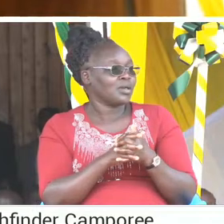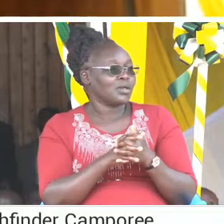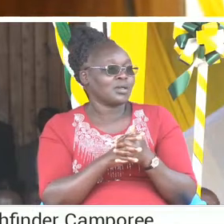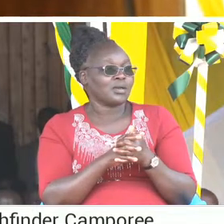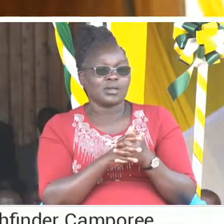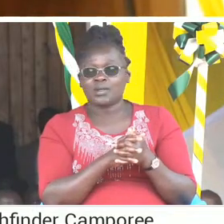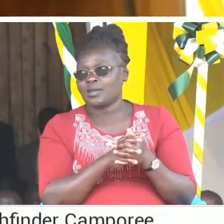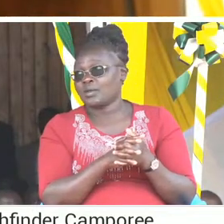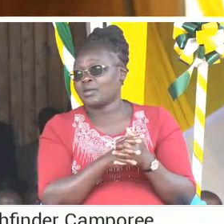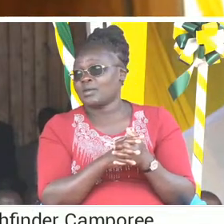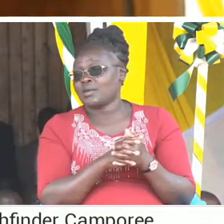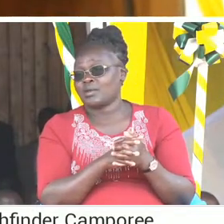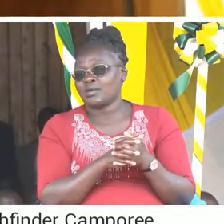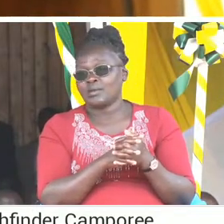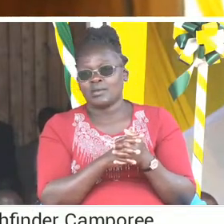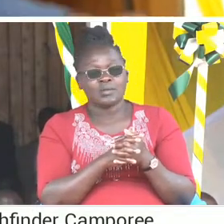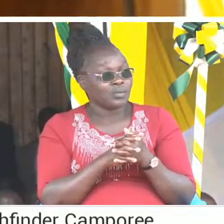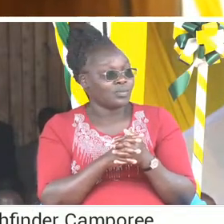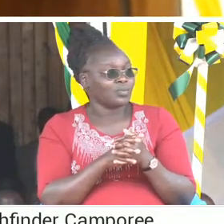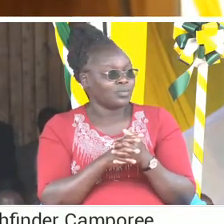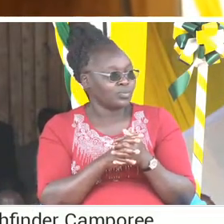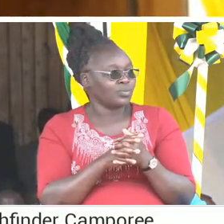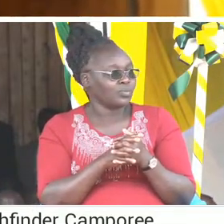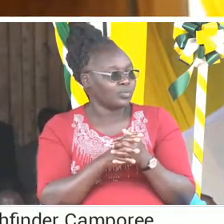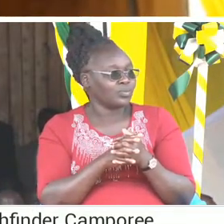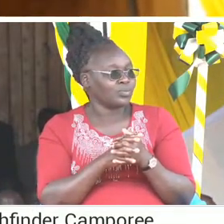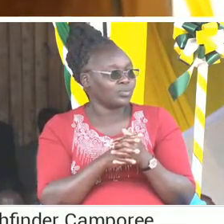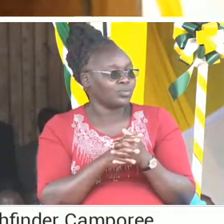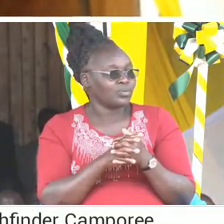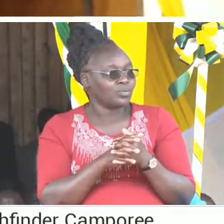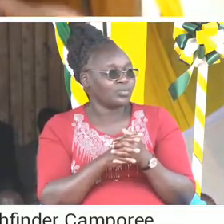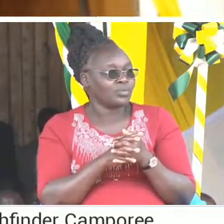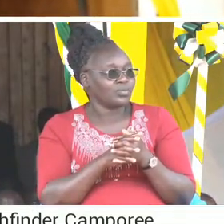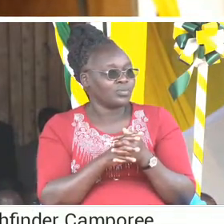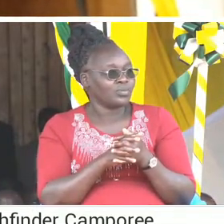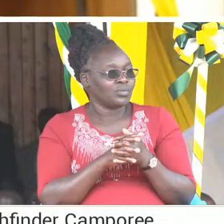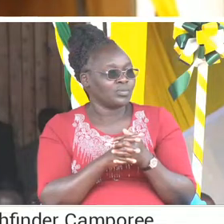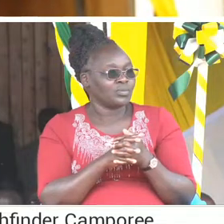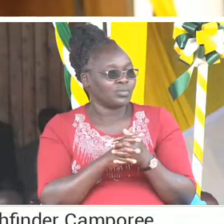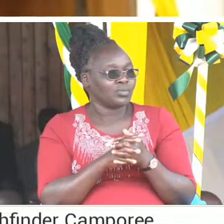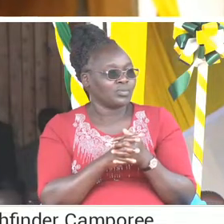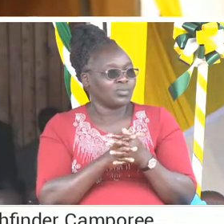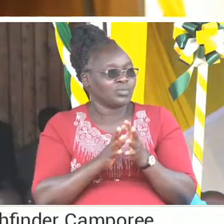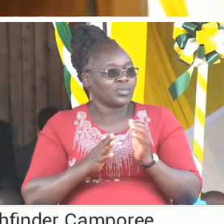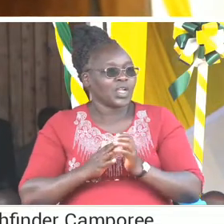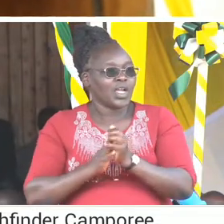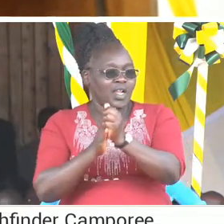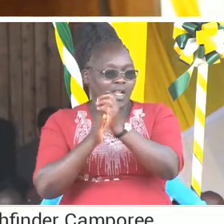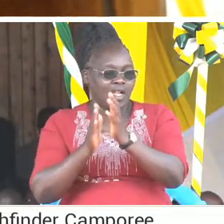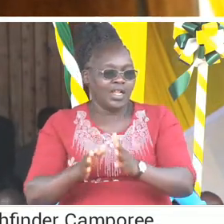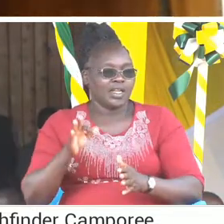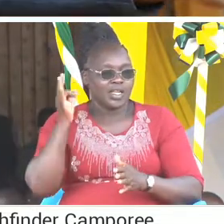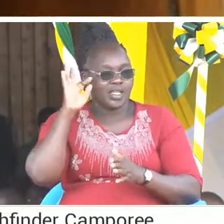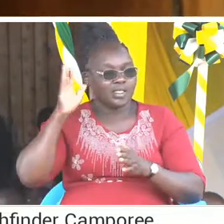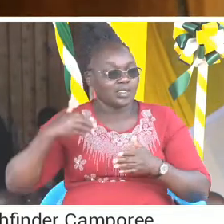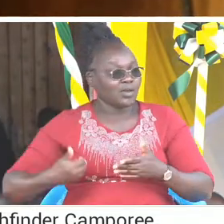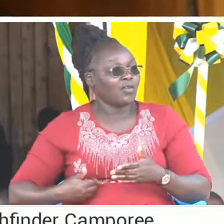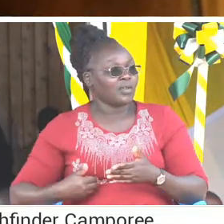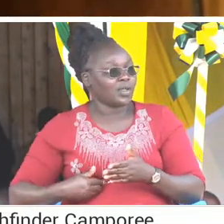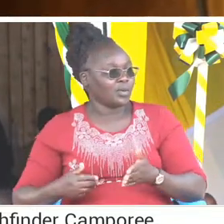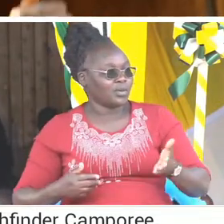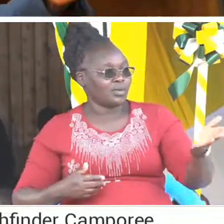hapa ambapo nimeweza kuelekeza. Marshals na Master Kai, naomba turoche hapa wakati huu wa